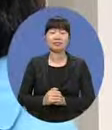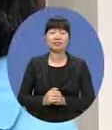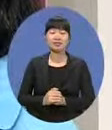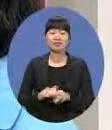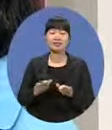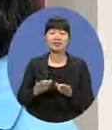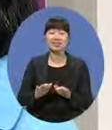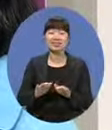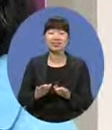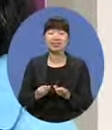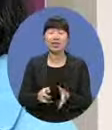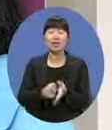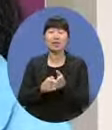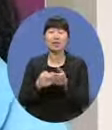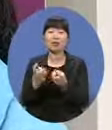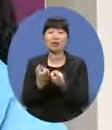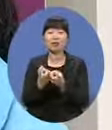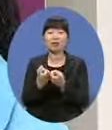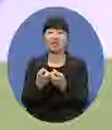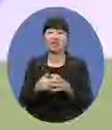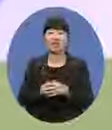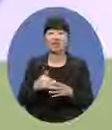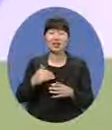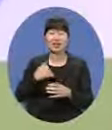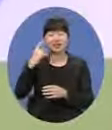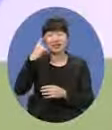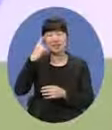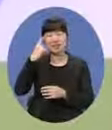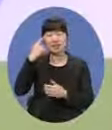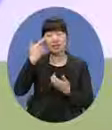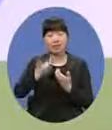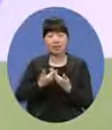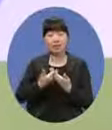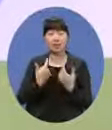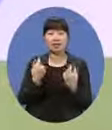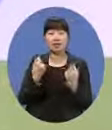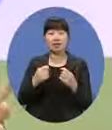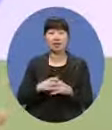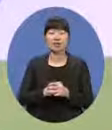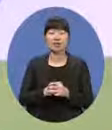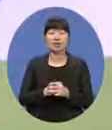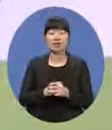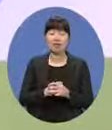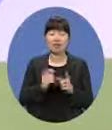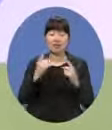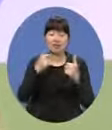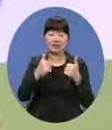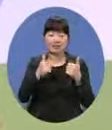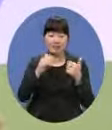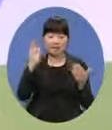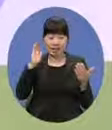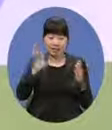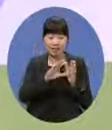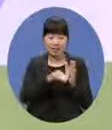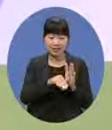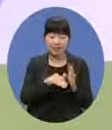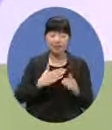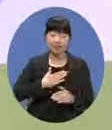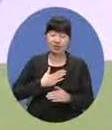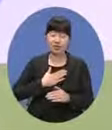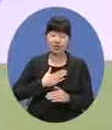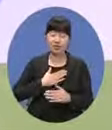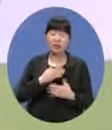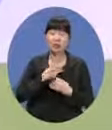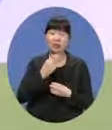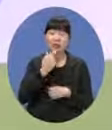불 떨어지셨어요 오히려 반대입니다 그니까 수험 생일수 정서적으로 굉장히